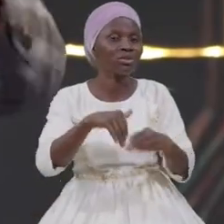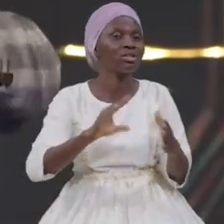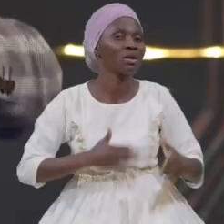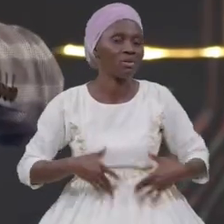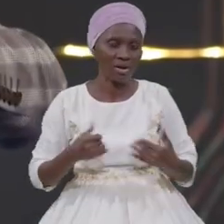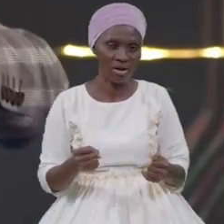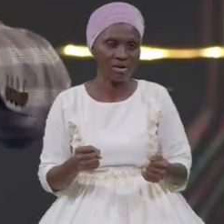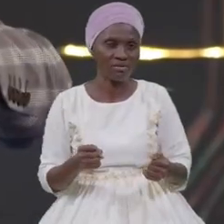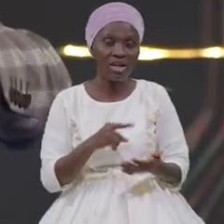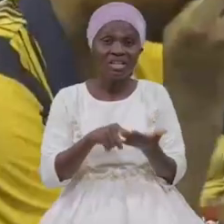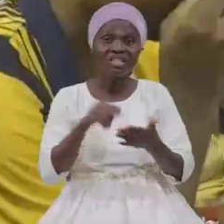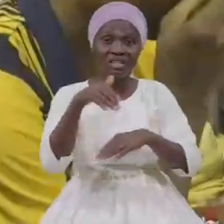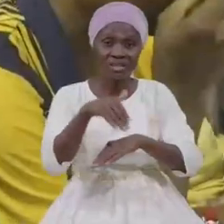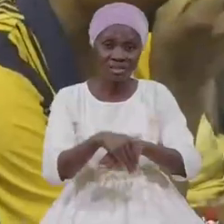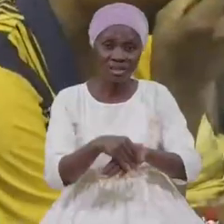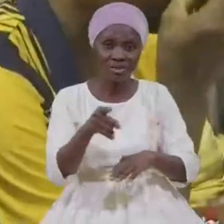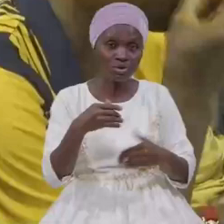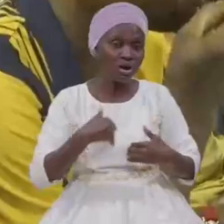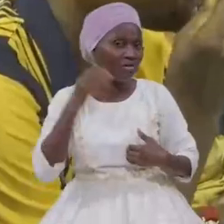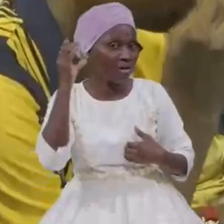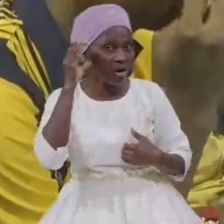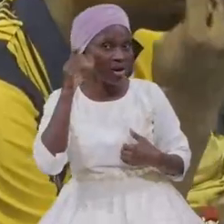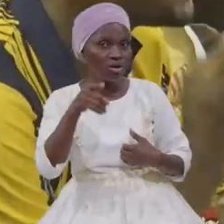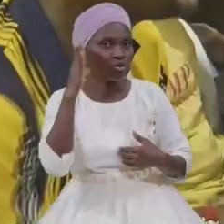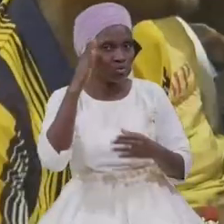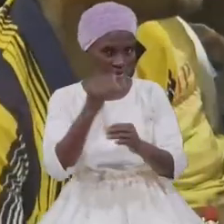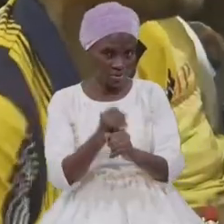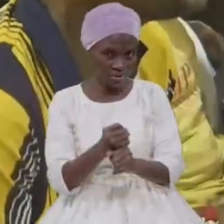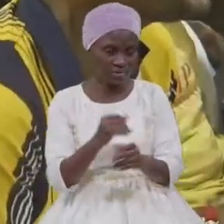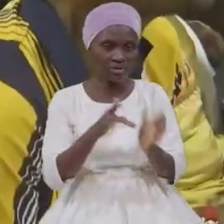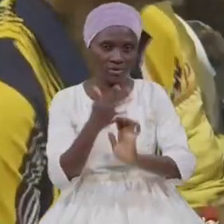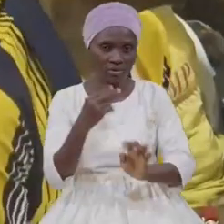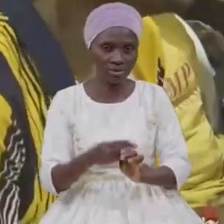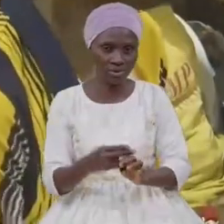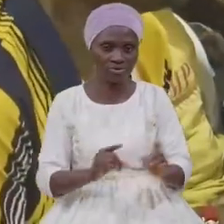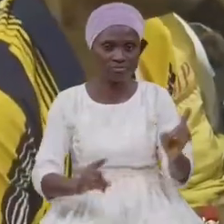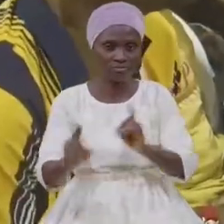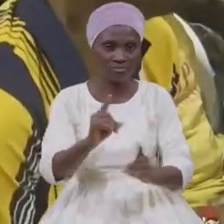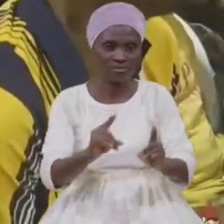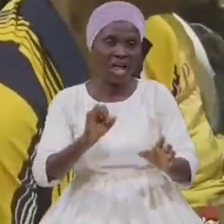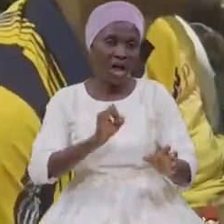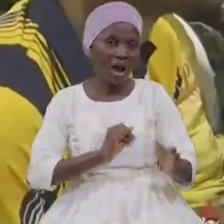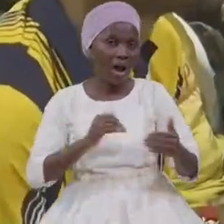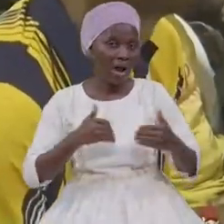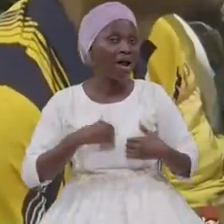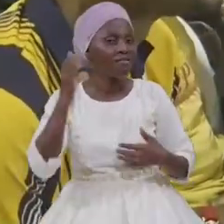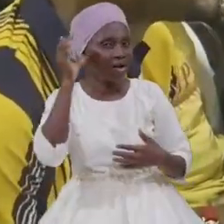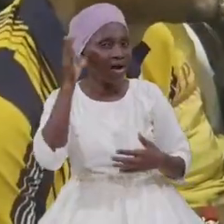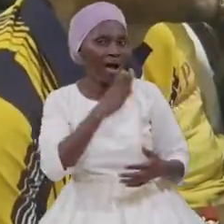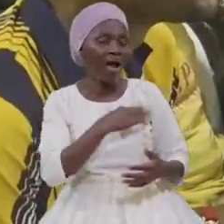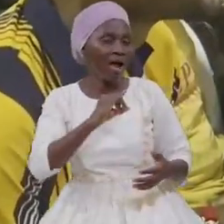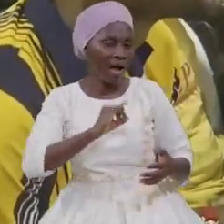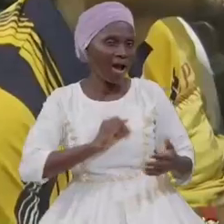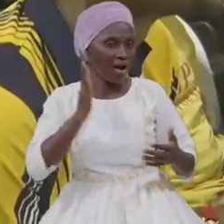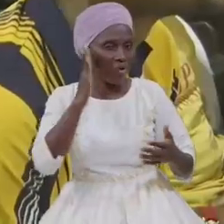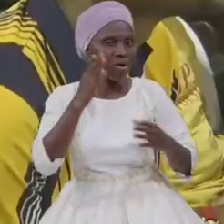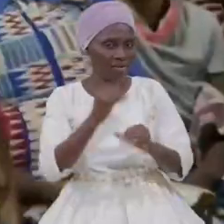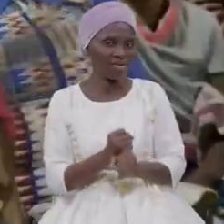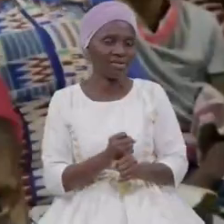as entendu, maintenant tu vas recevoir. J'ai entendu et je vais recevoir. J'ai